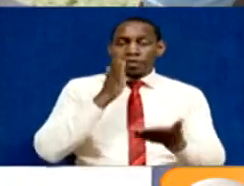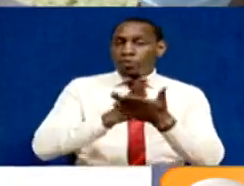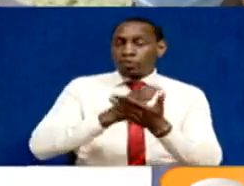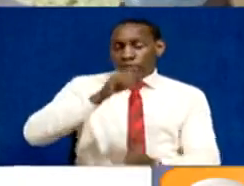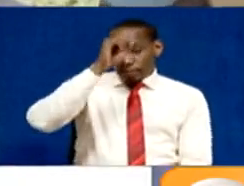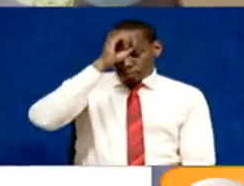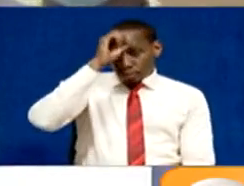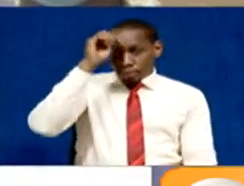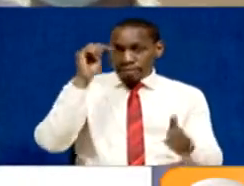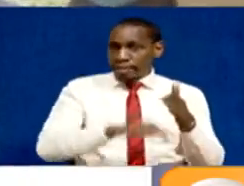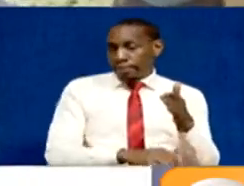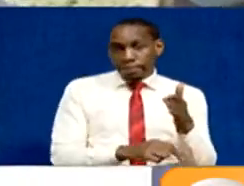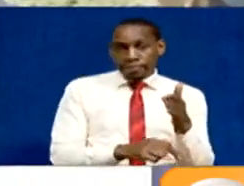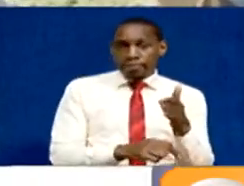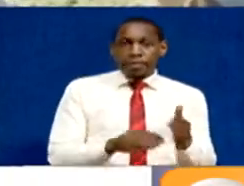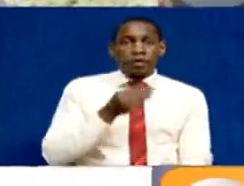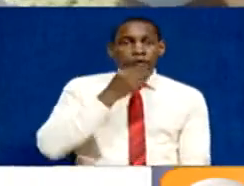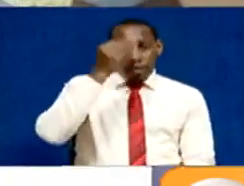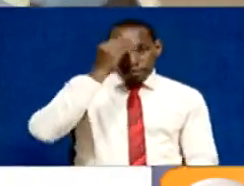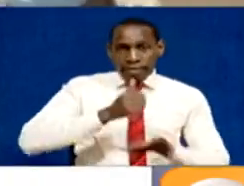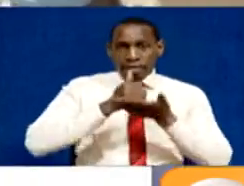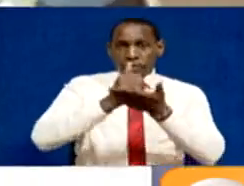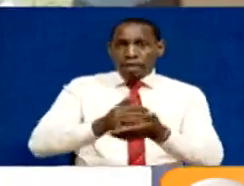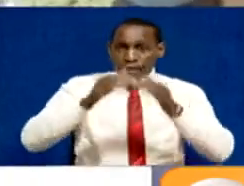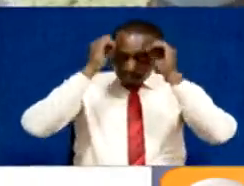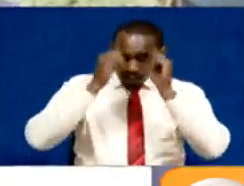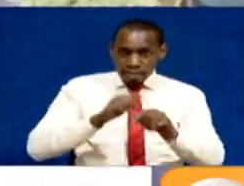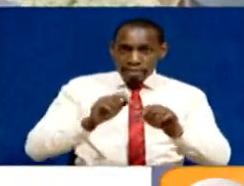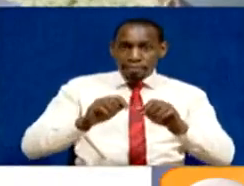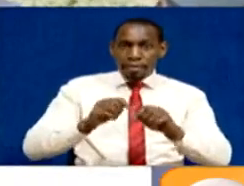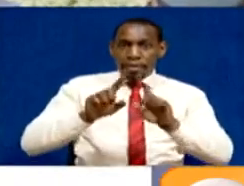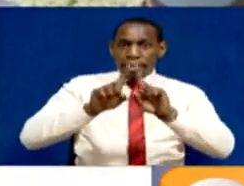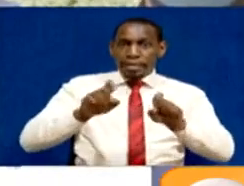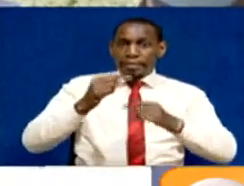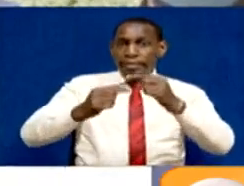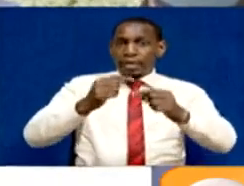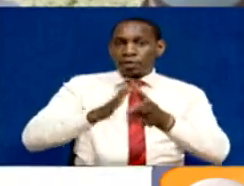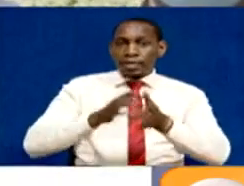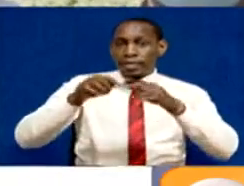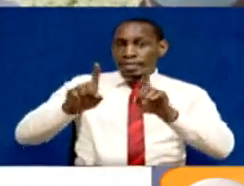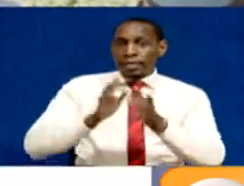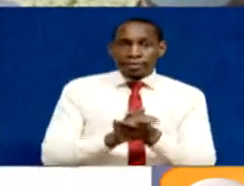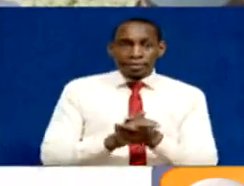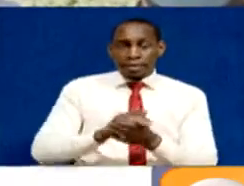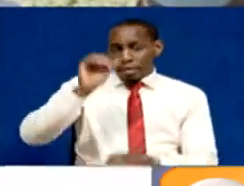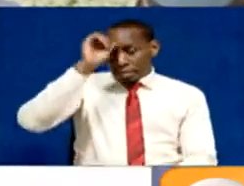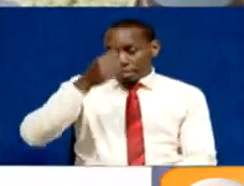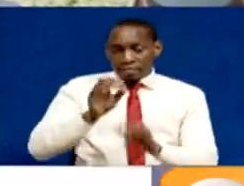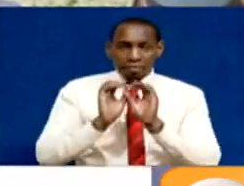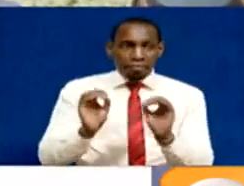stupid to pretend to help the child when the exam is ongoing. You yourself, you are not